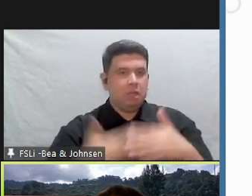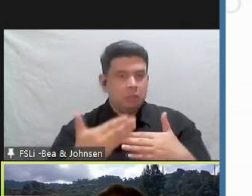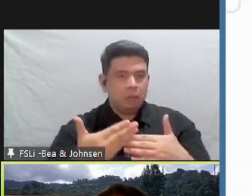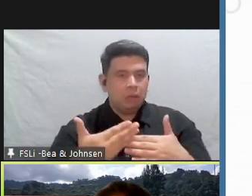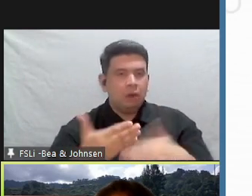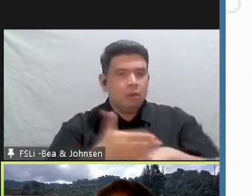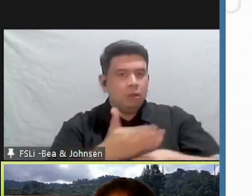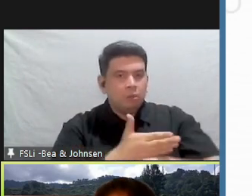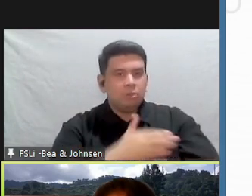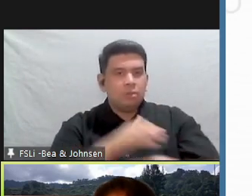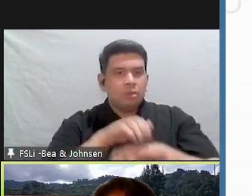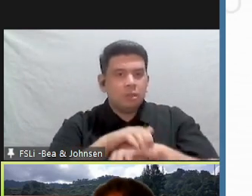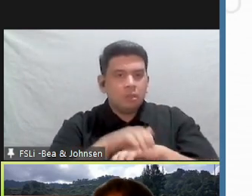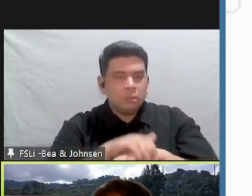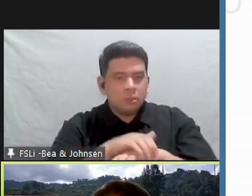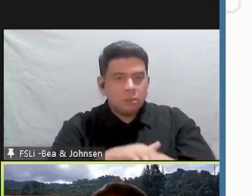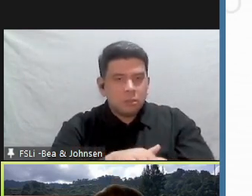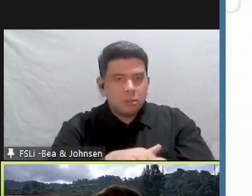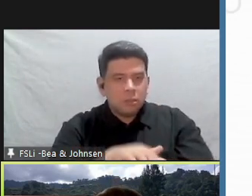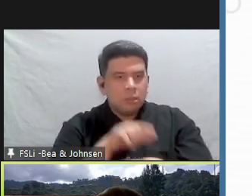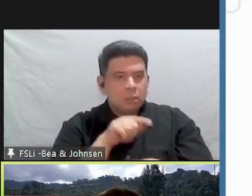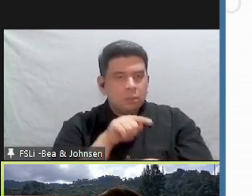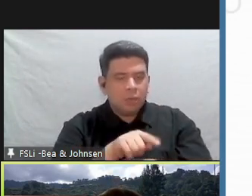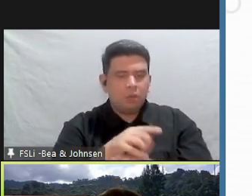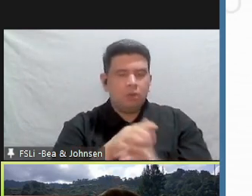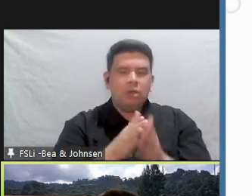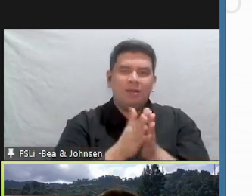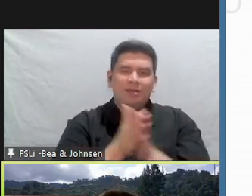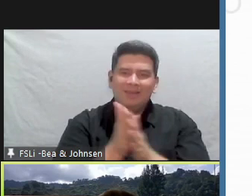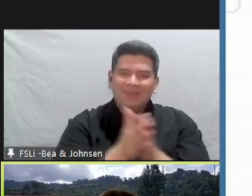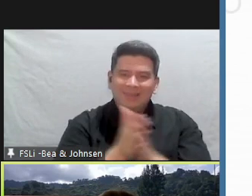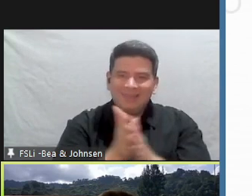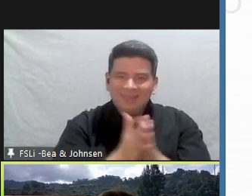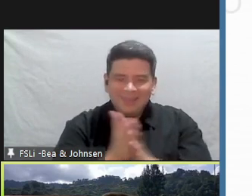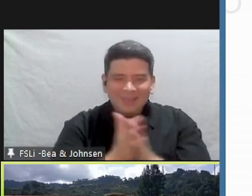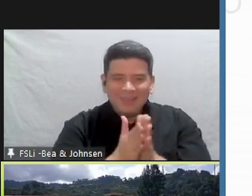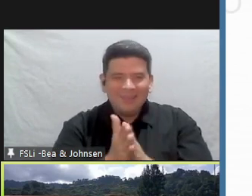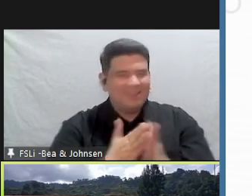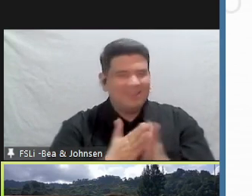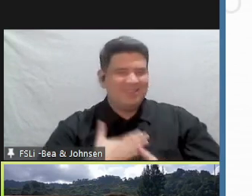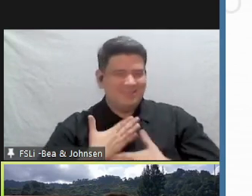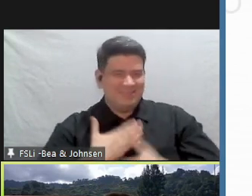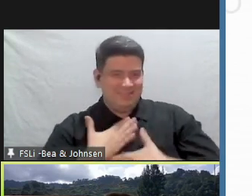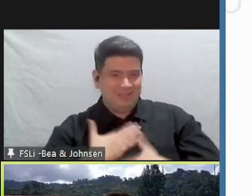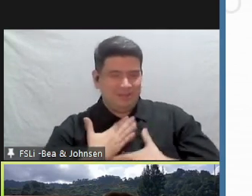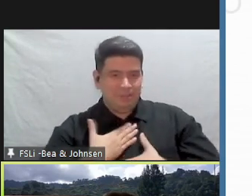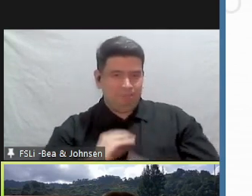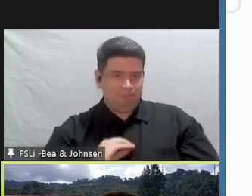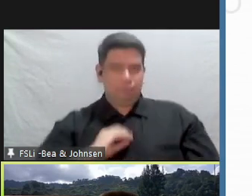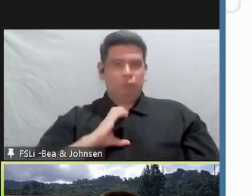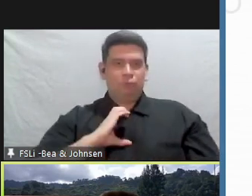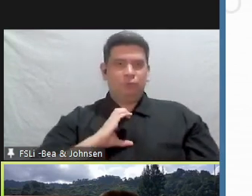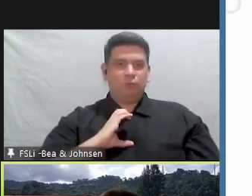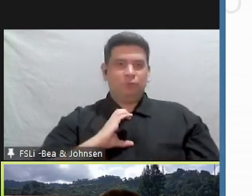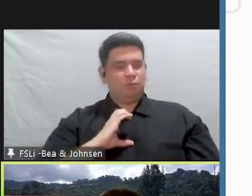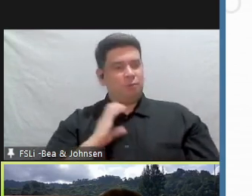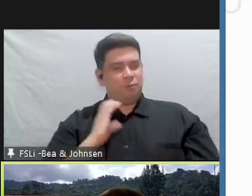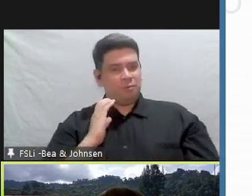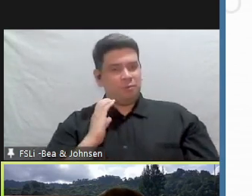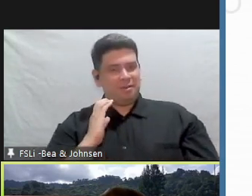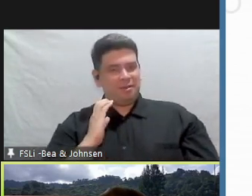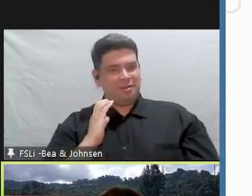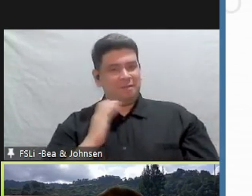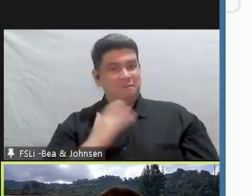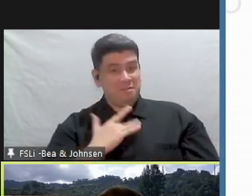ng enthusiasm, nagiging masaya siyang pumasok, ano? Nagkakaroon siya ng self-confidence, feeling niya matalino siya. At